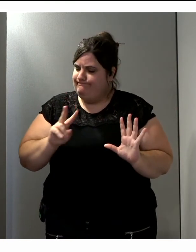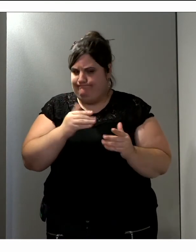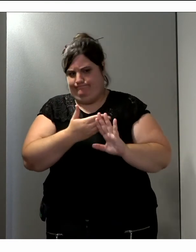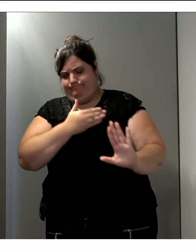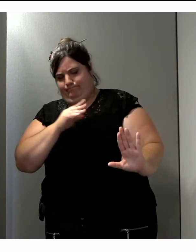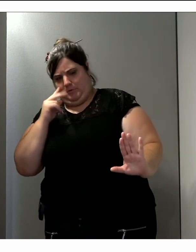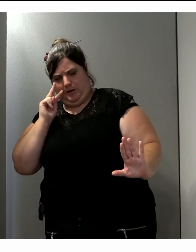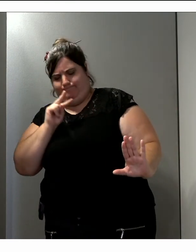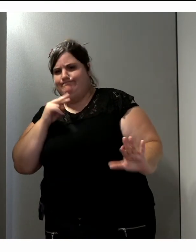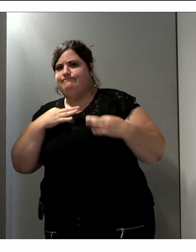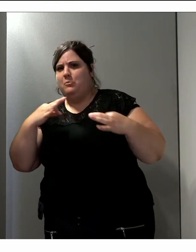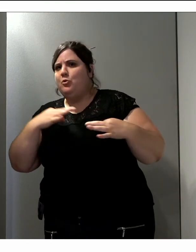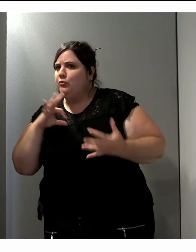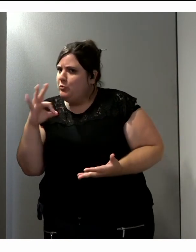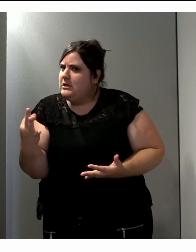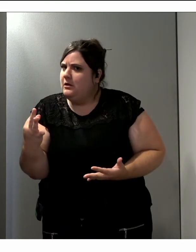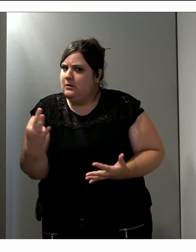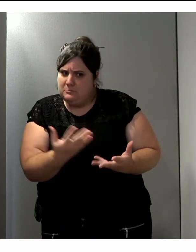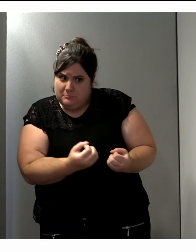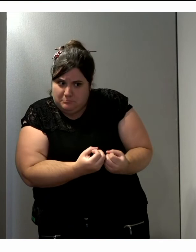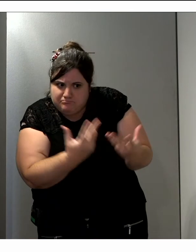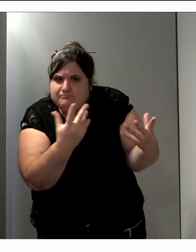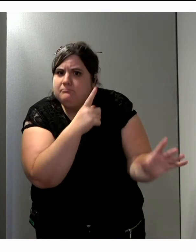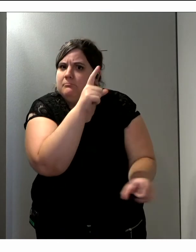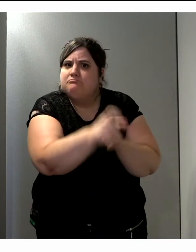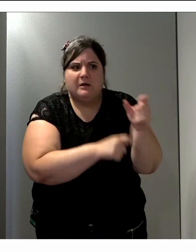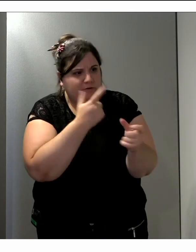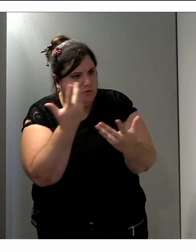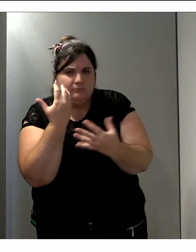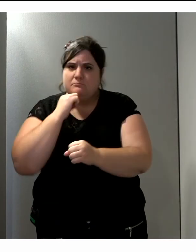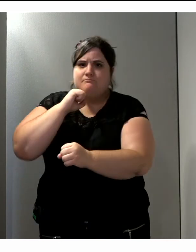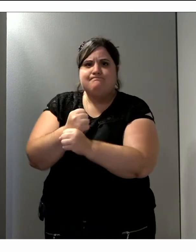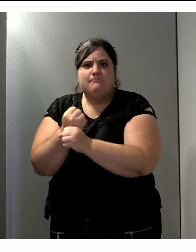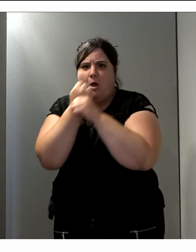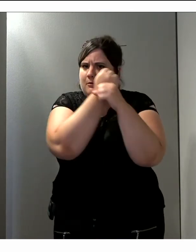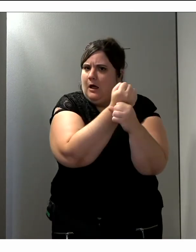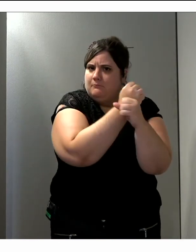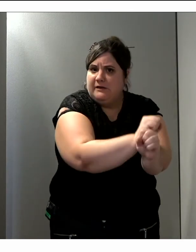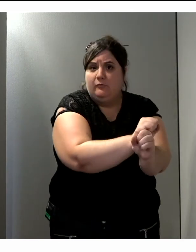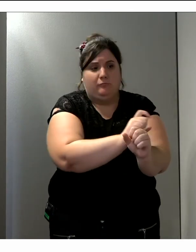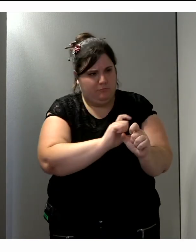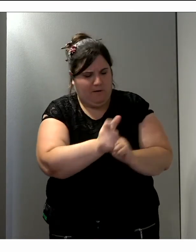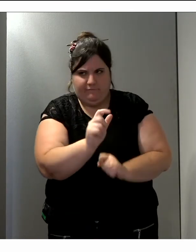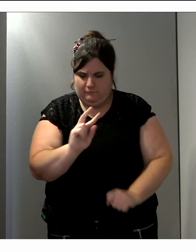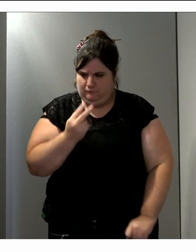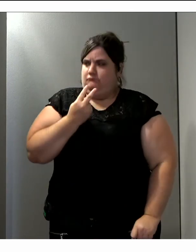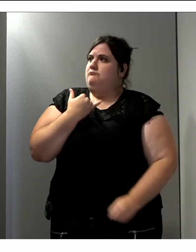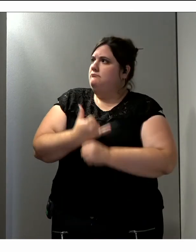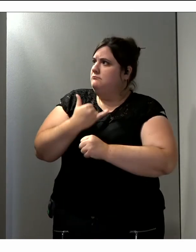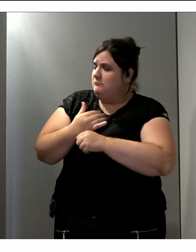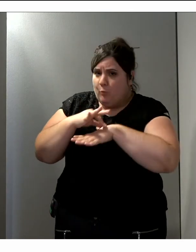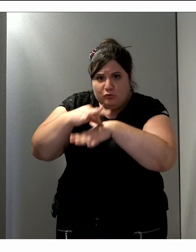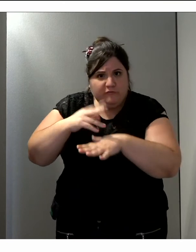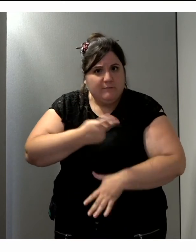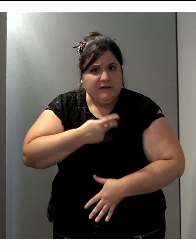Énormément de détenus découvrent en prison ce qu'est un suivi médical. Bien sûr. Il faut le savoir, sans en